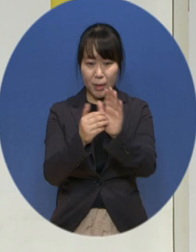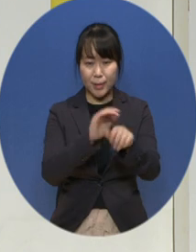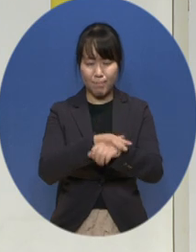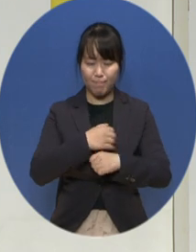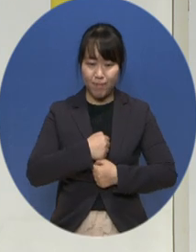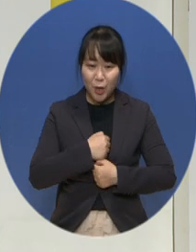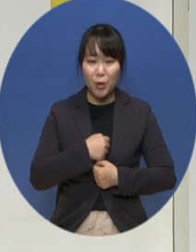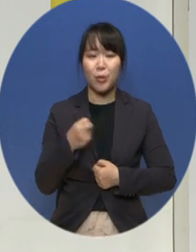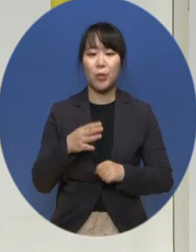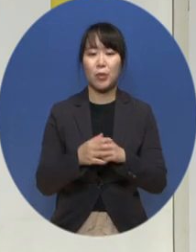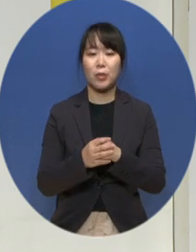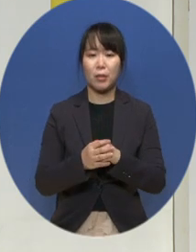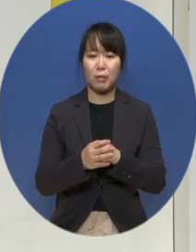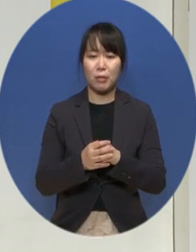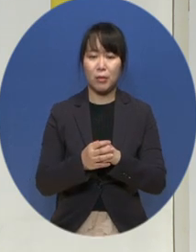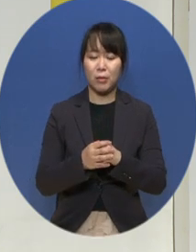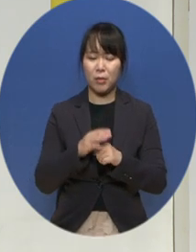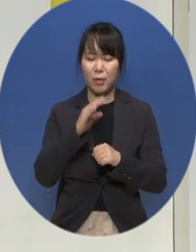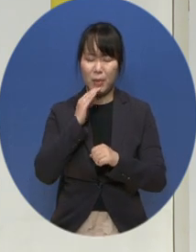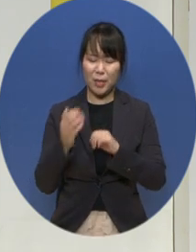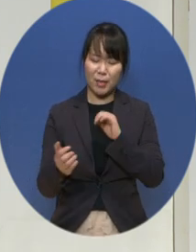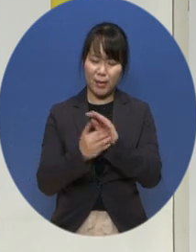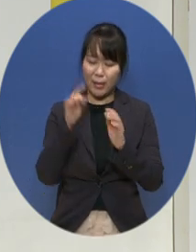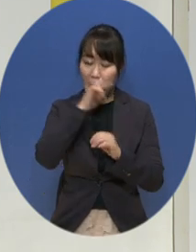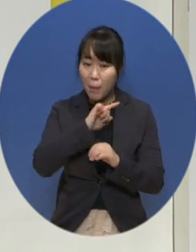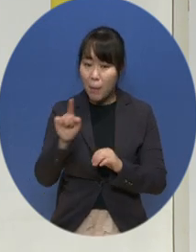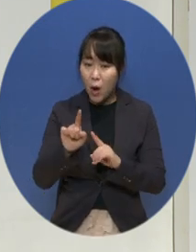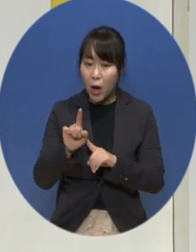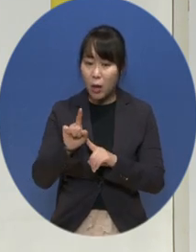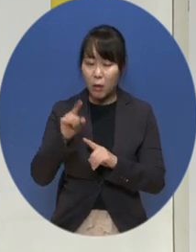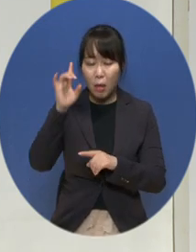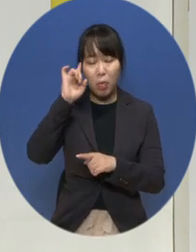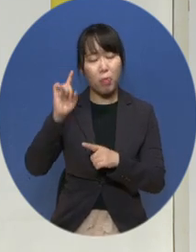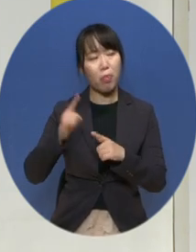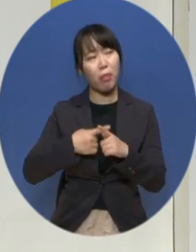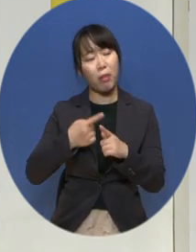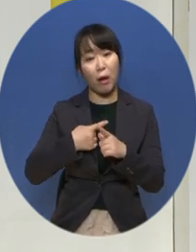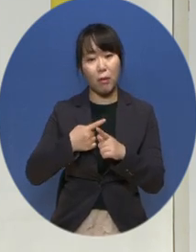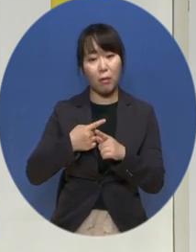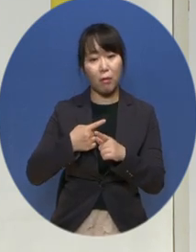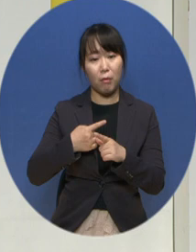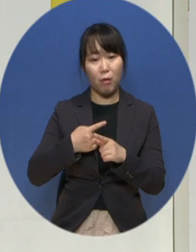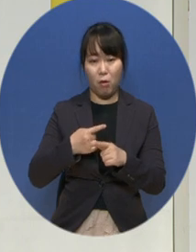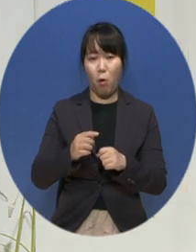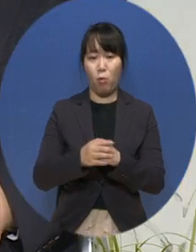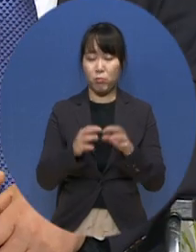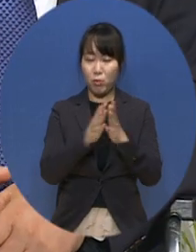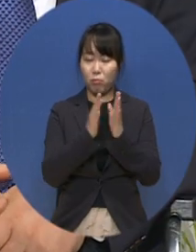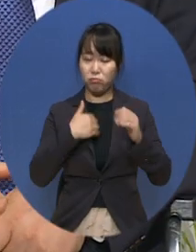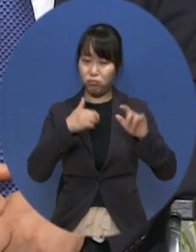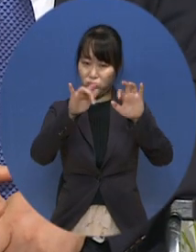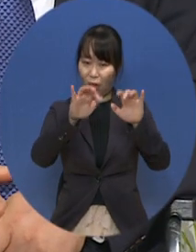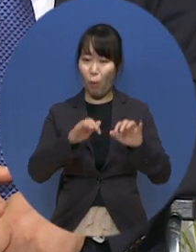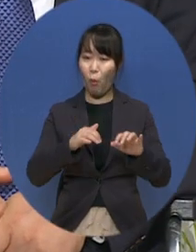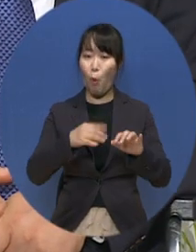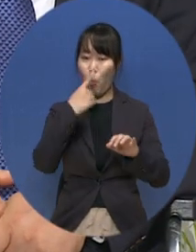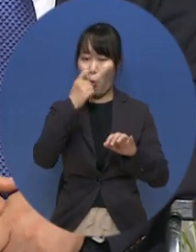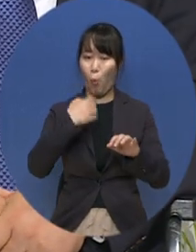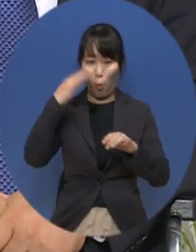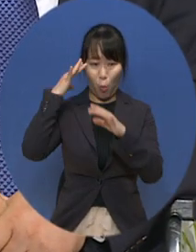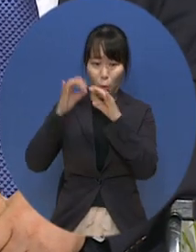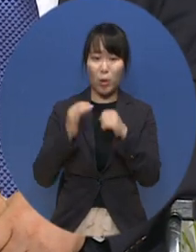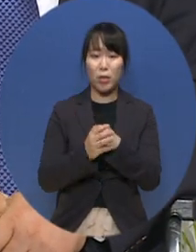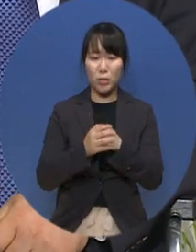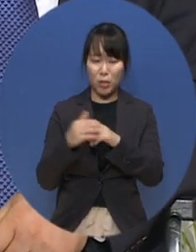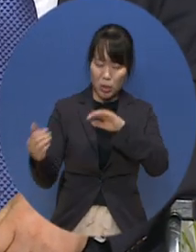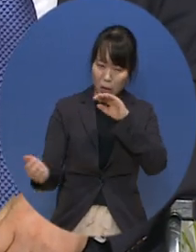최대의 적은 방심 이다 4 이렇게 썼거든요 저서로 쿠마 도어 멋진놈 공감이 될 꺼 줘 제고에